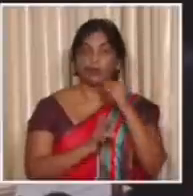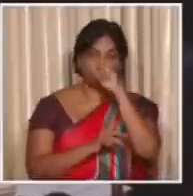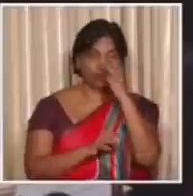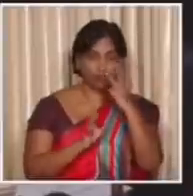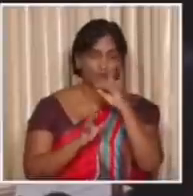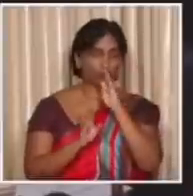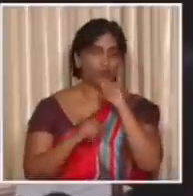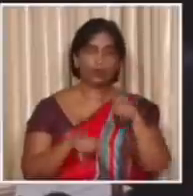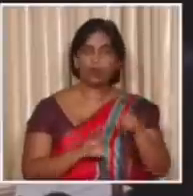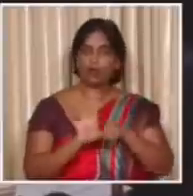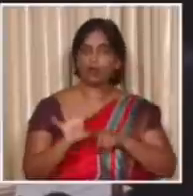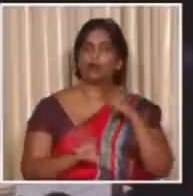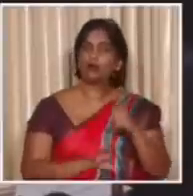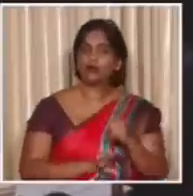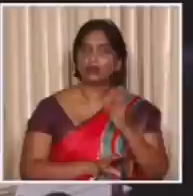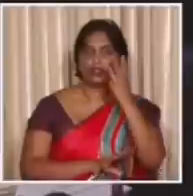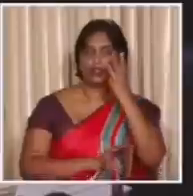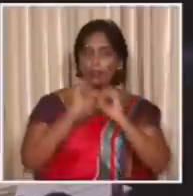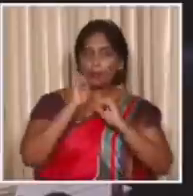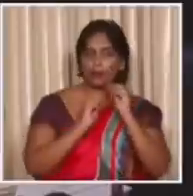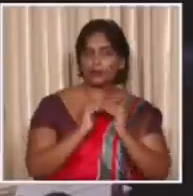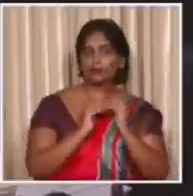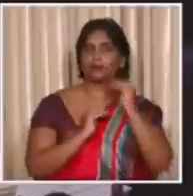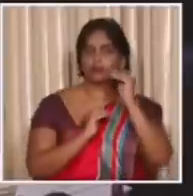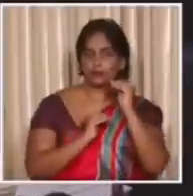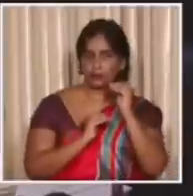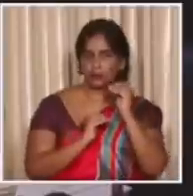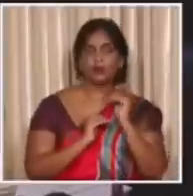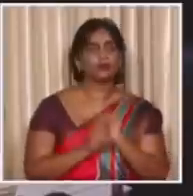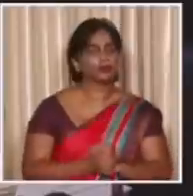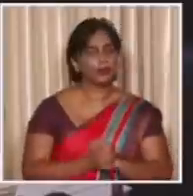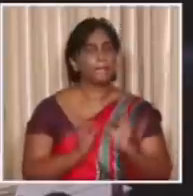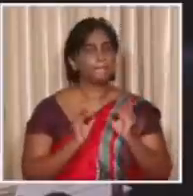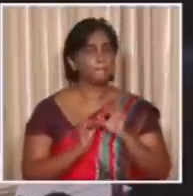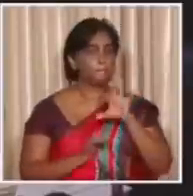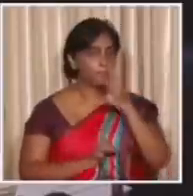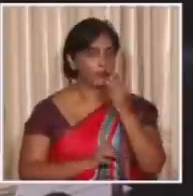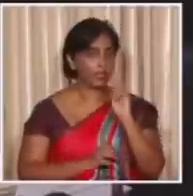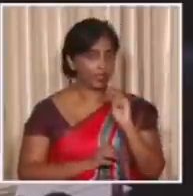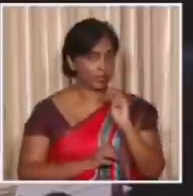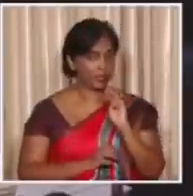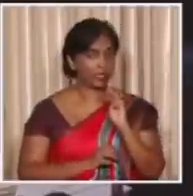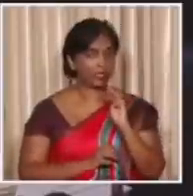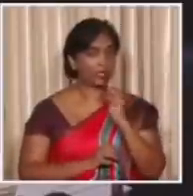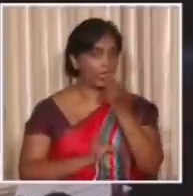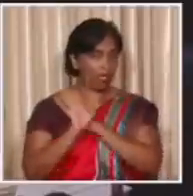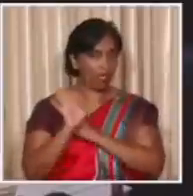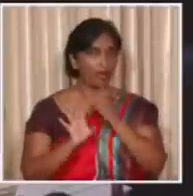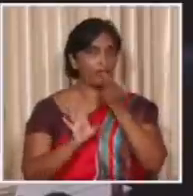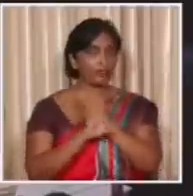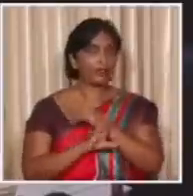මුල් මාස 3ට සාපේක්ෂව මේ අවුරුද්දේ 3ක වර්ධනයක් තිබෙනවා. ඒ කියන්නේ බිලියන 530ක් ලැබුණා මේ අවුරුද්දේ. ගිය අවුරුද්දේ